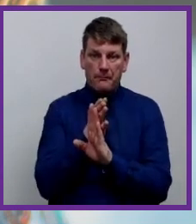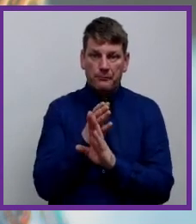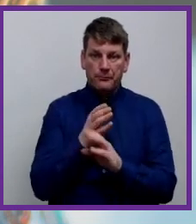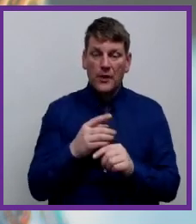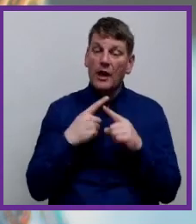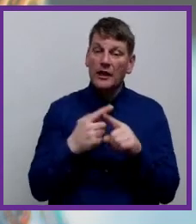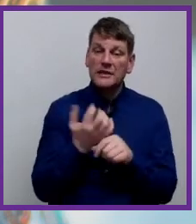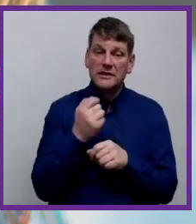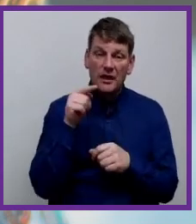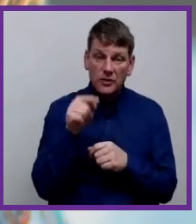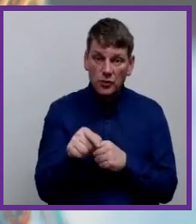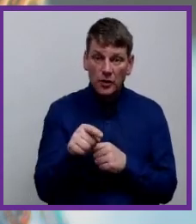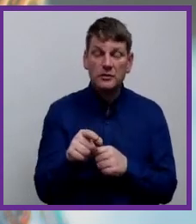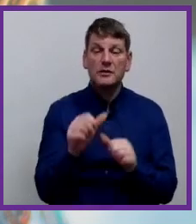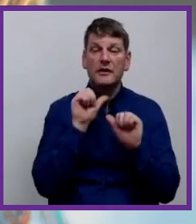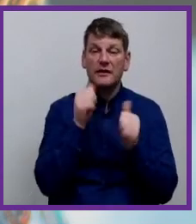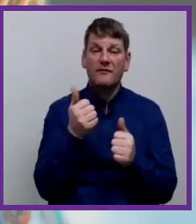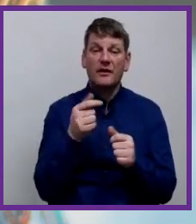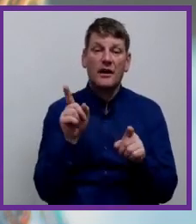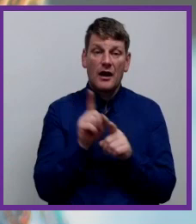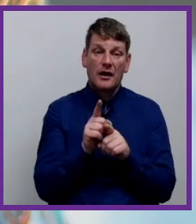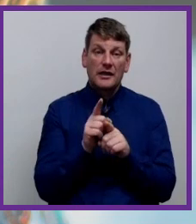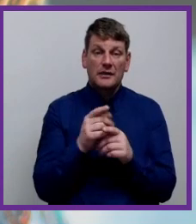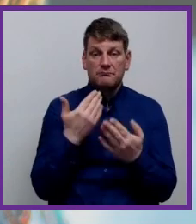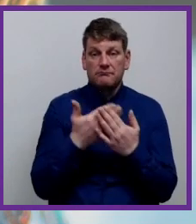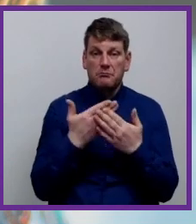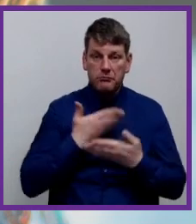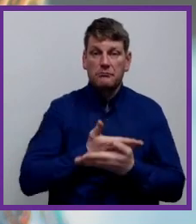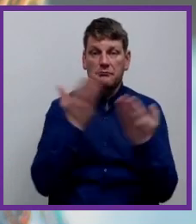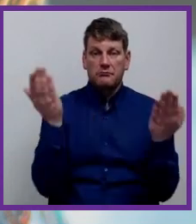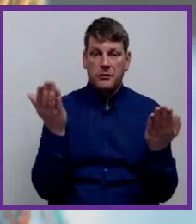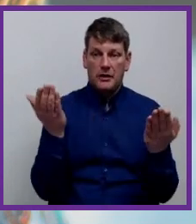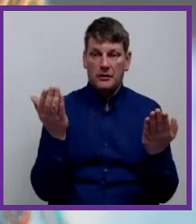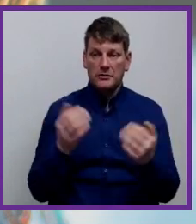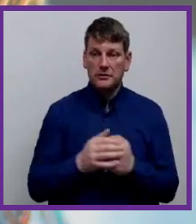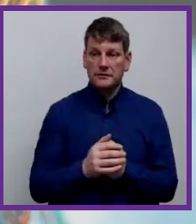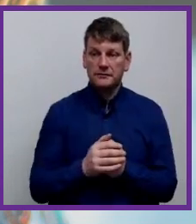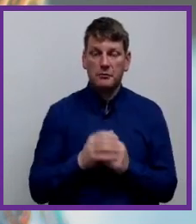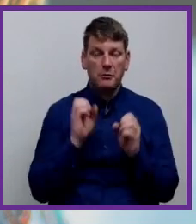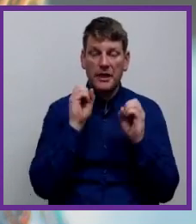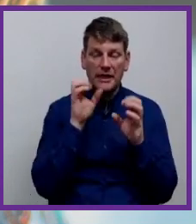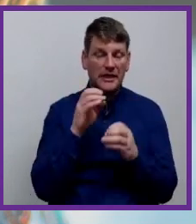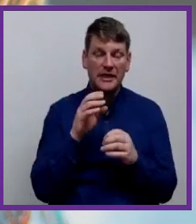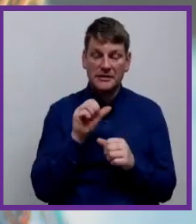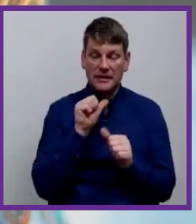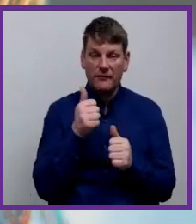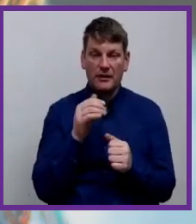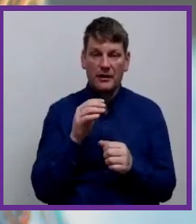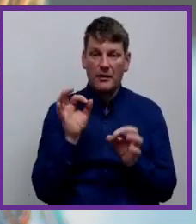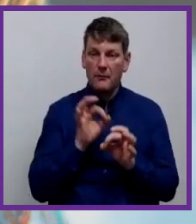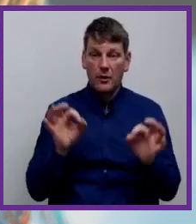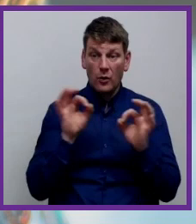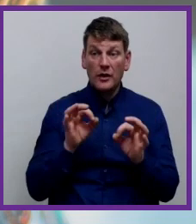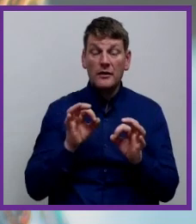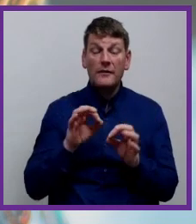Un līdz ar to nevar arī brīnēties ne pa ko. Un tālāk es gribu teikt to, ka, ja